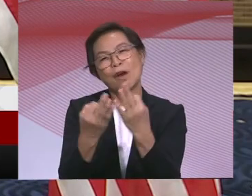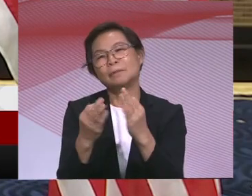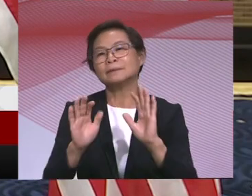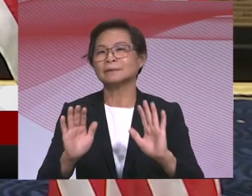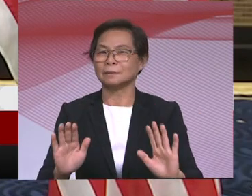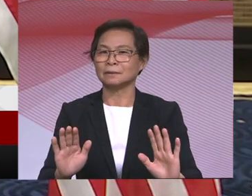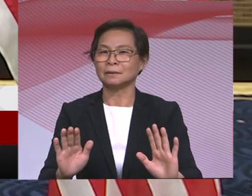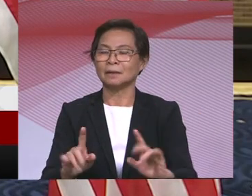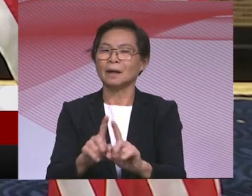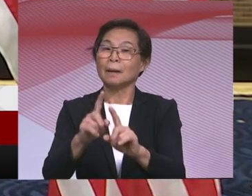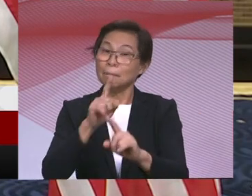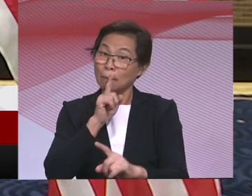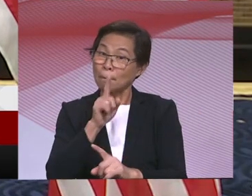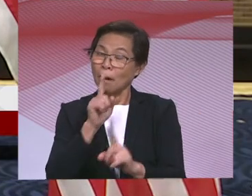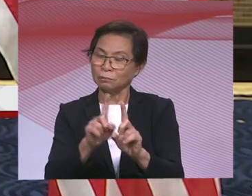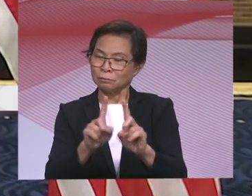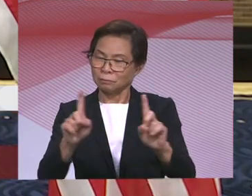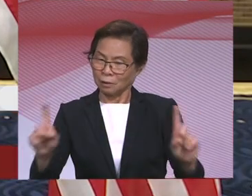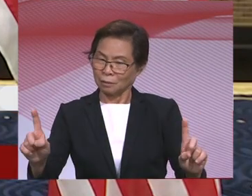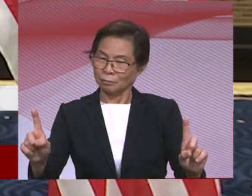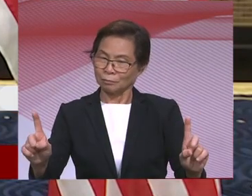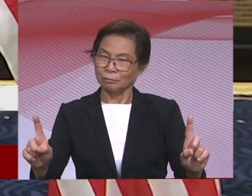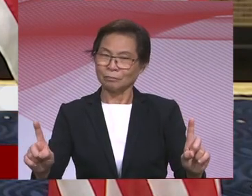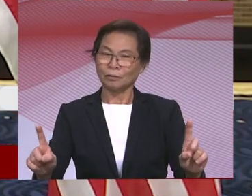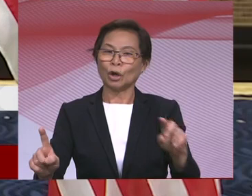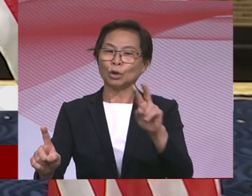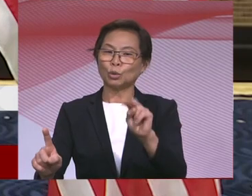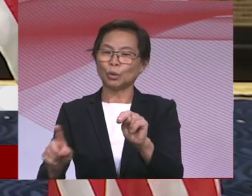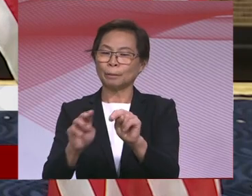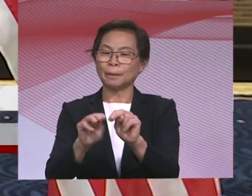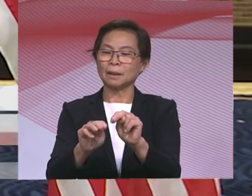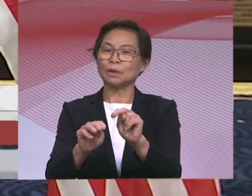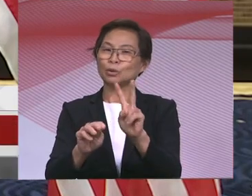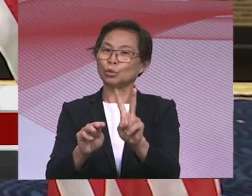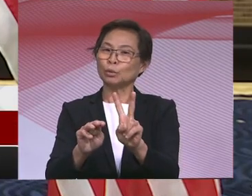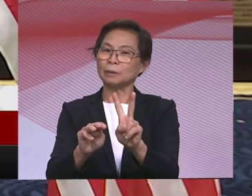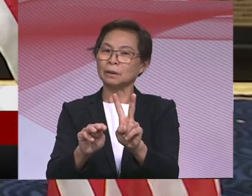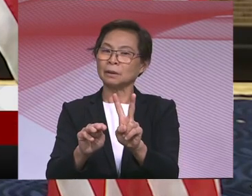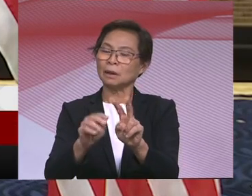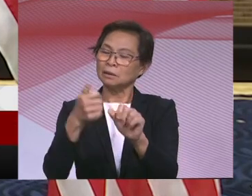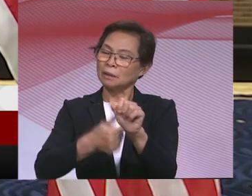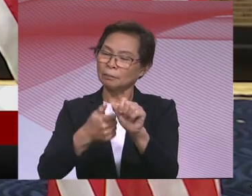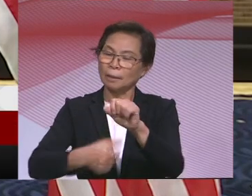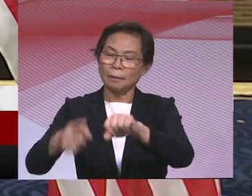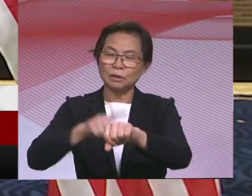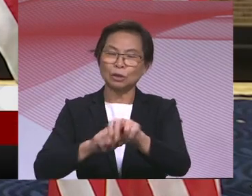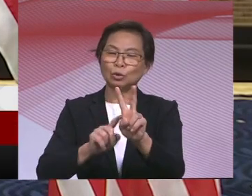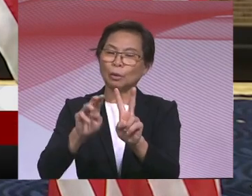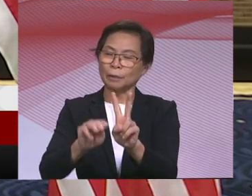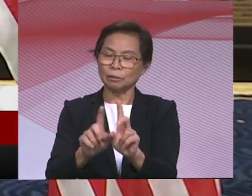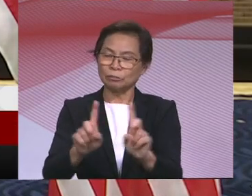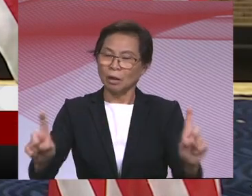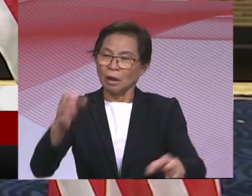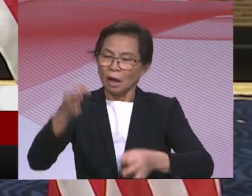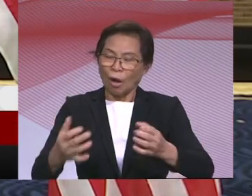pastikan jarak anda dari orang lain adalah dua Bita sekurang-kurangnya setiap masa kalau